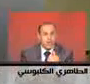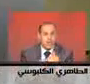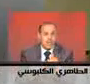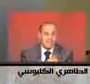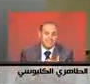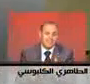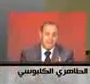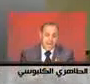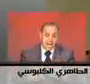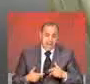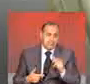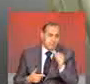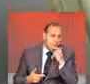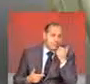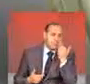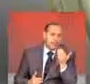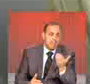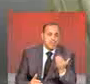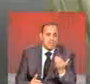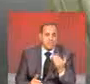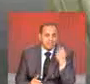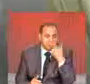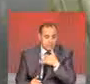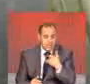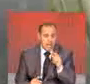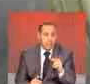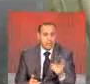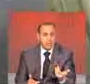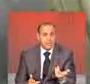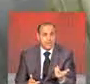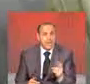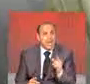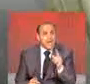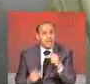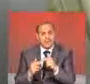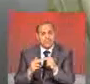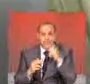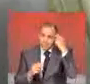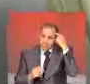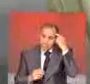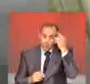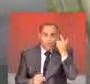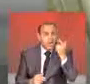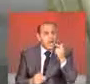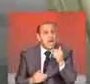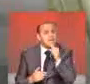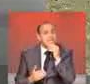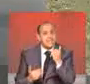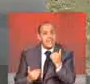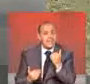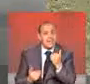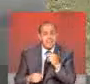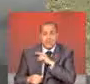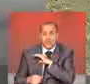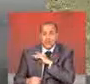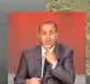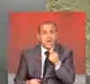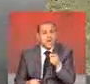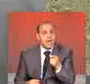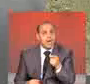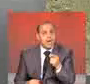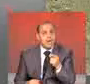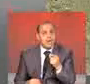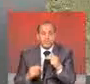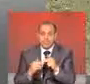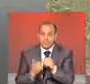لأبسط المرافق الضرورية والمواصفات الصحية، هذا على المستوى النظري في انتظار أن تمر سلطة الإشراف إلى